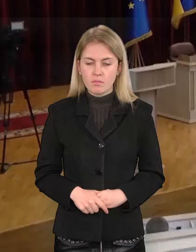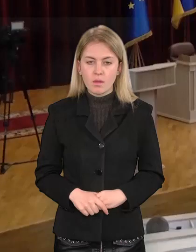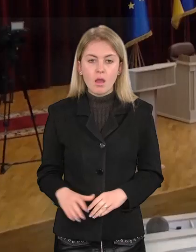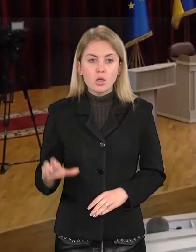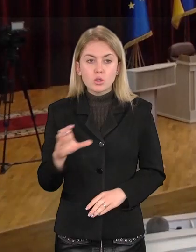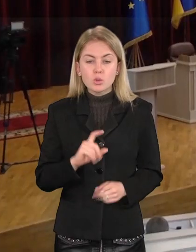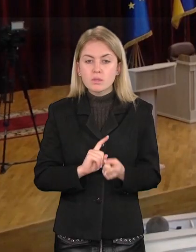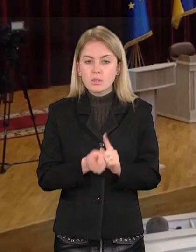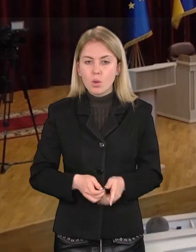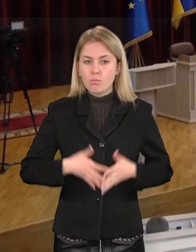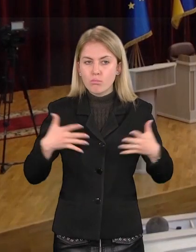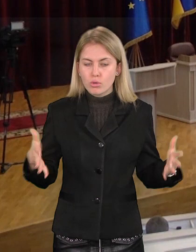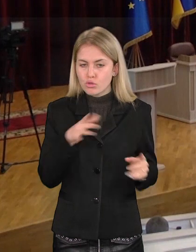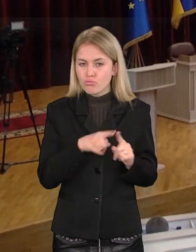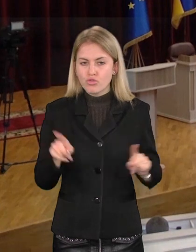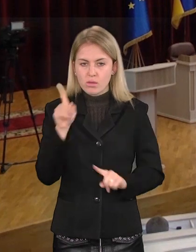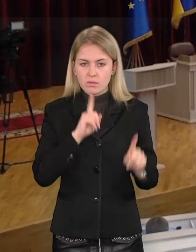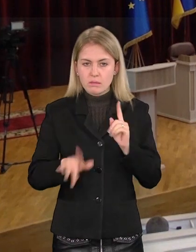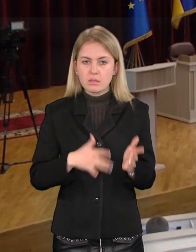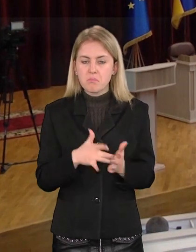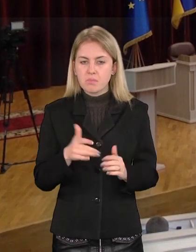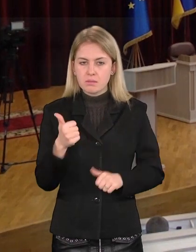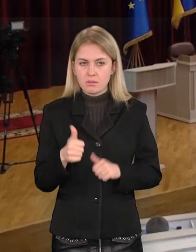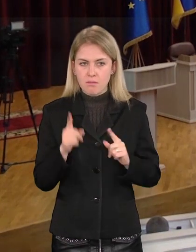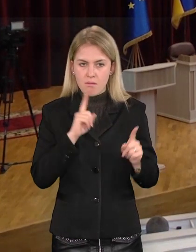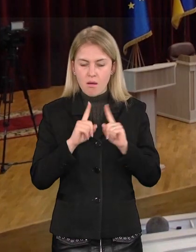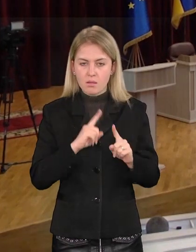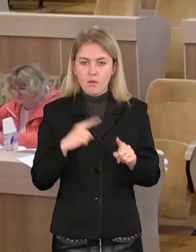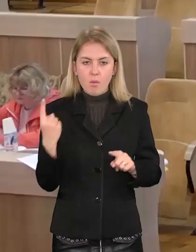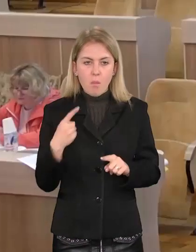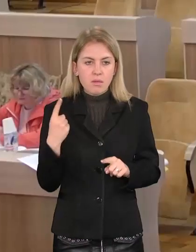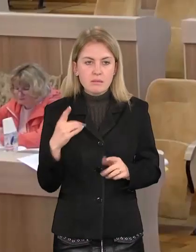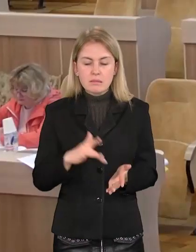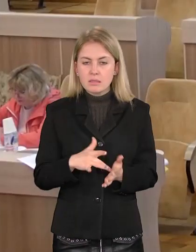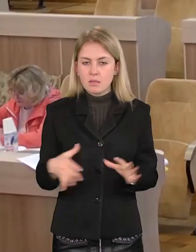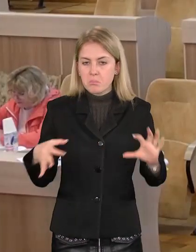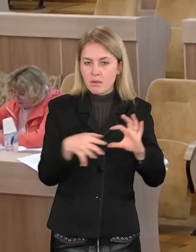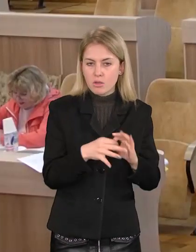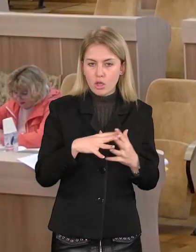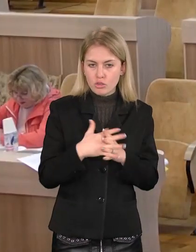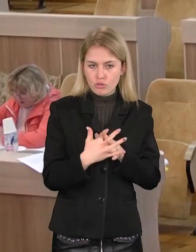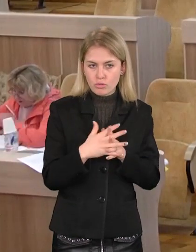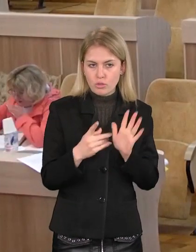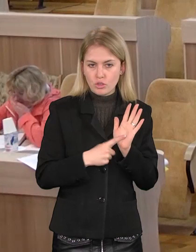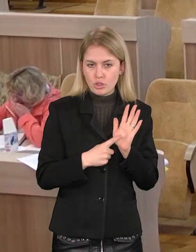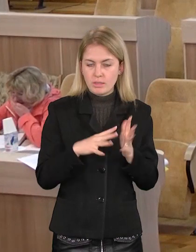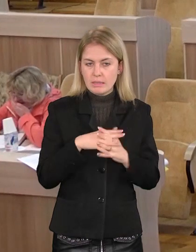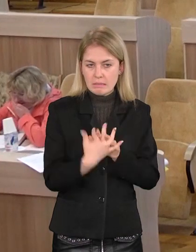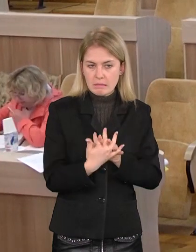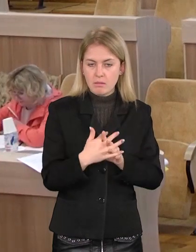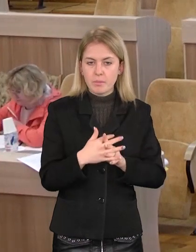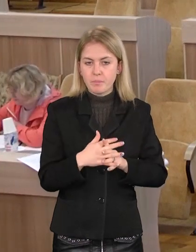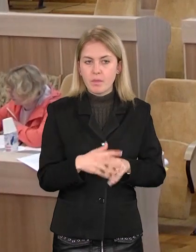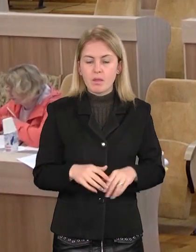Суми стають більшими. Під час сесії міськради до обласного центру приєднали 6 сіл – Піщане Верхнє, Піщане Загірське,